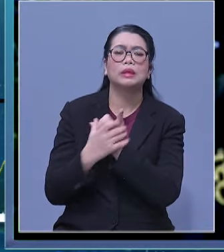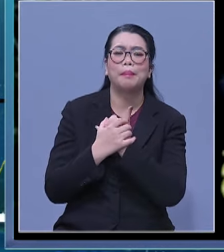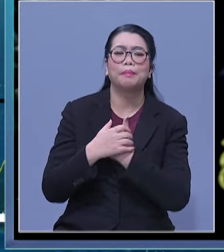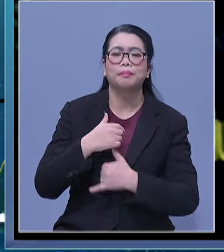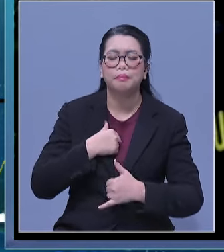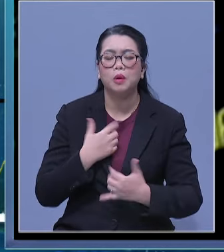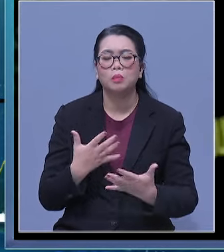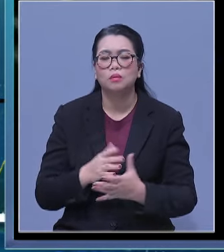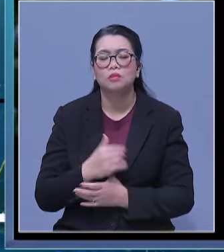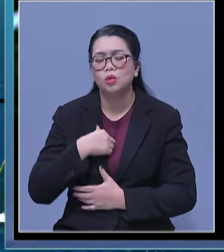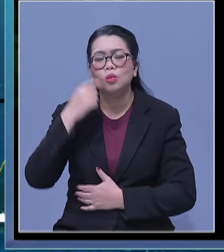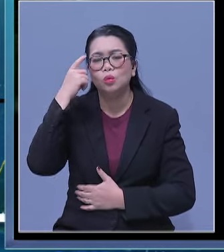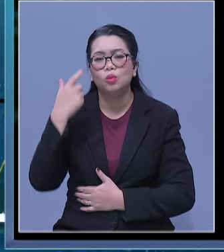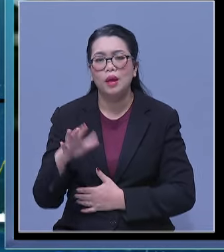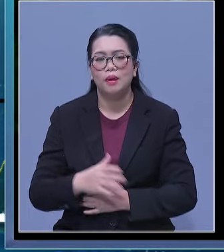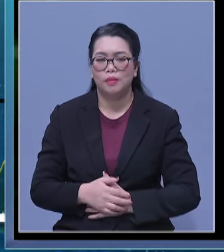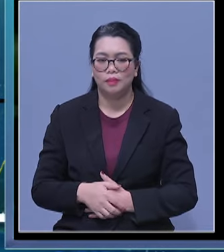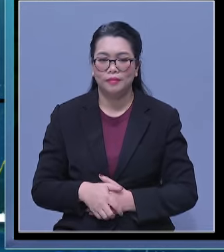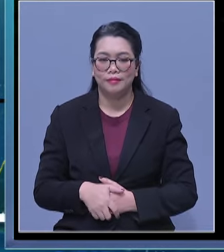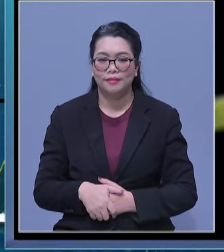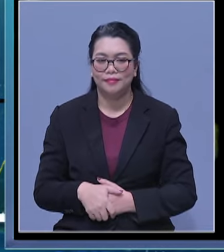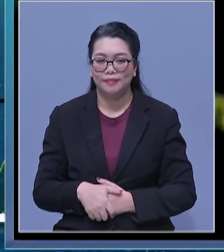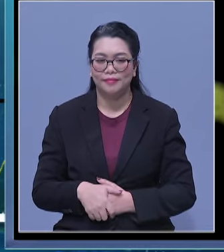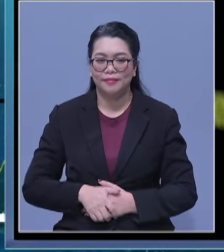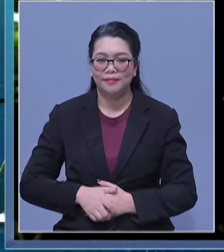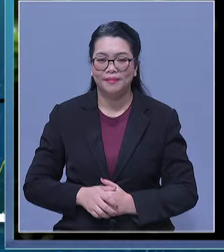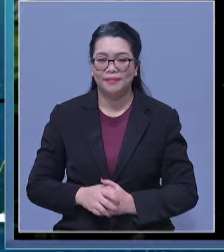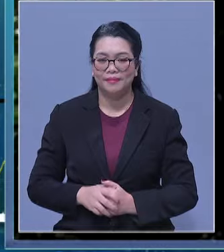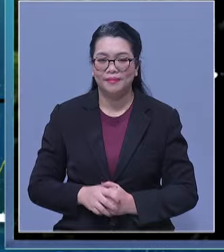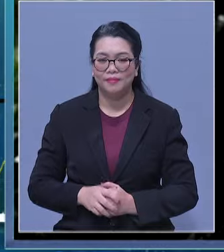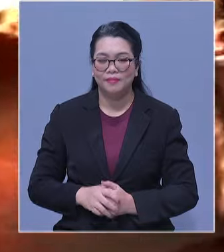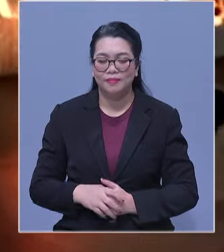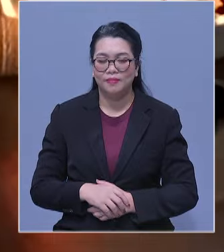เอ้าไปดูวินาทีเจอหน้าสารวัตรแจ๊ะหน่อยค่ะ